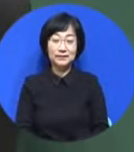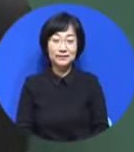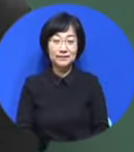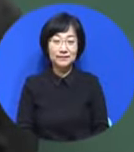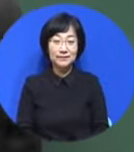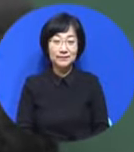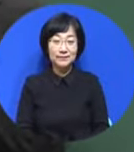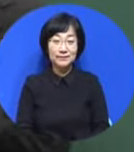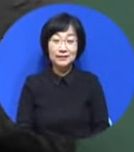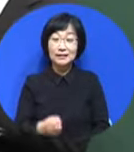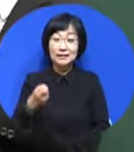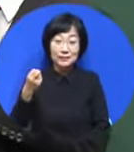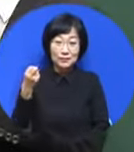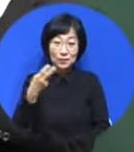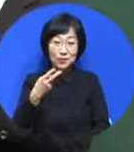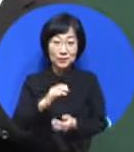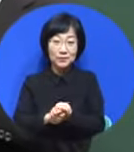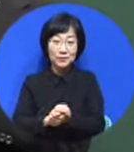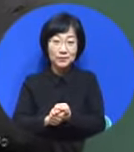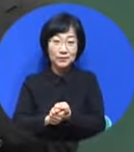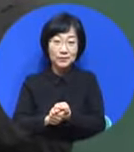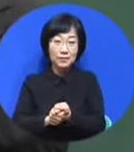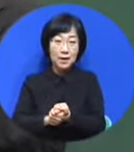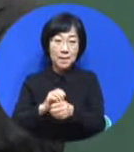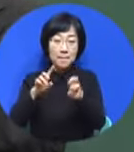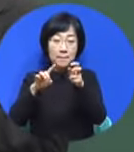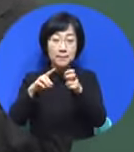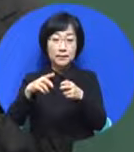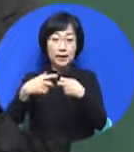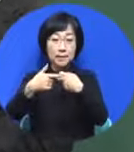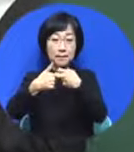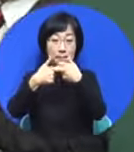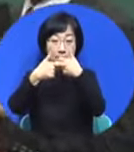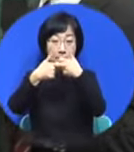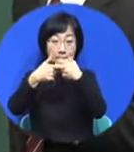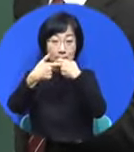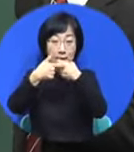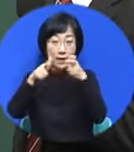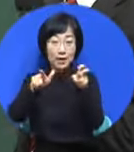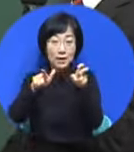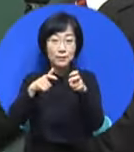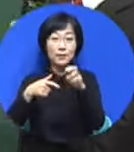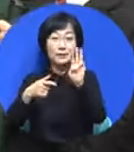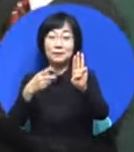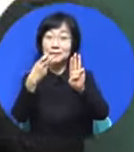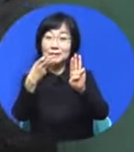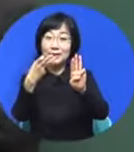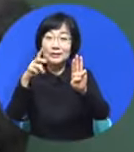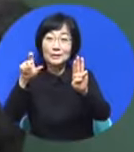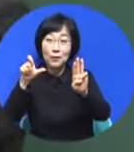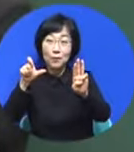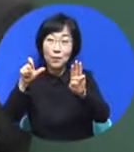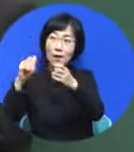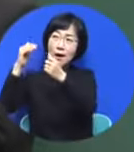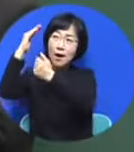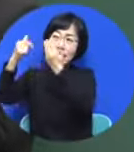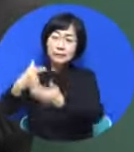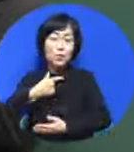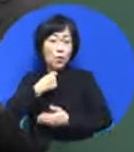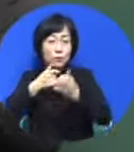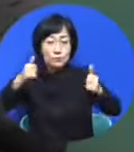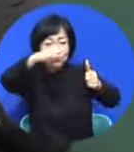make you fishers of men." 하나님이 원하셔서 부르셨다고 돼 있어요. In Mark chapter 3:13-15, it says Jesus called to him those he wanted, and then he explained